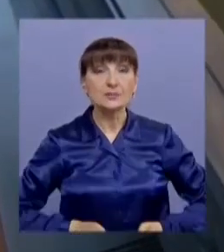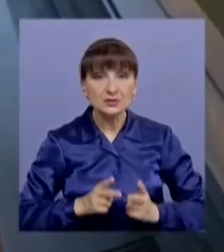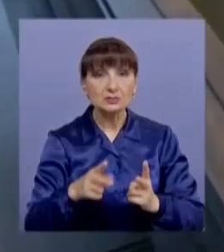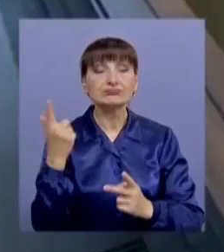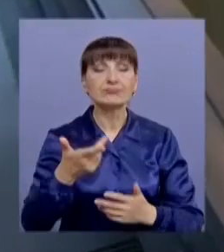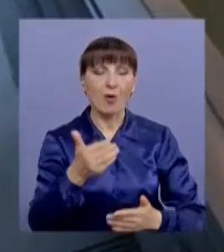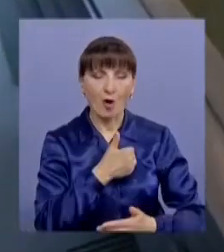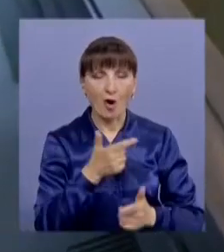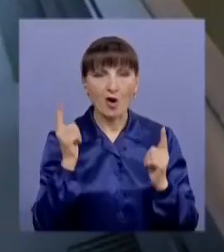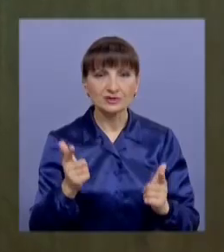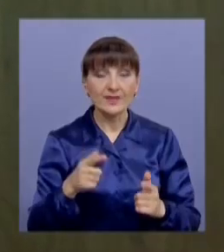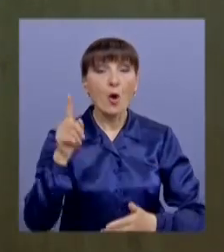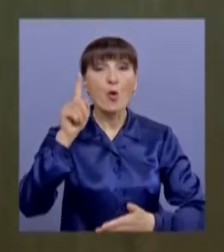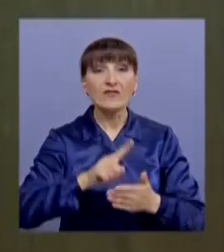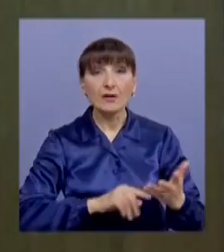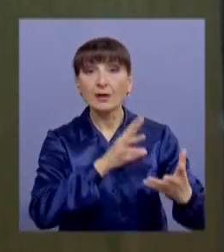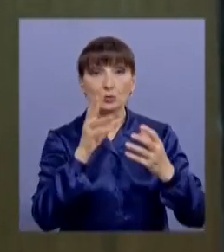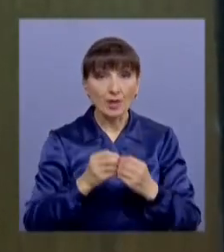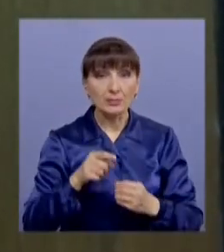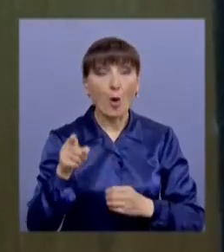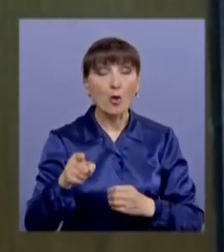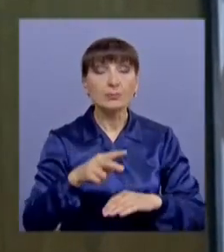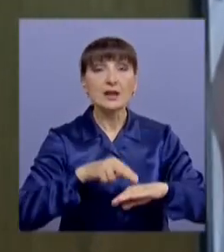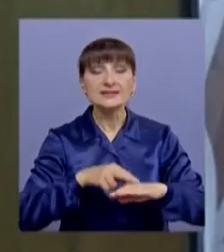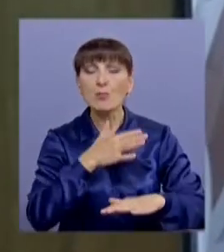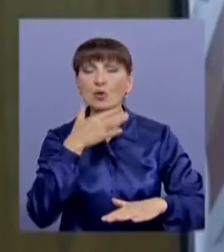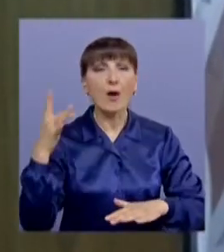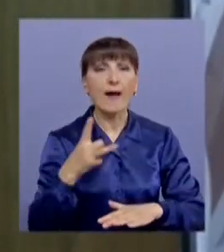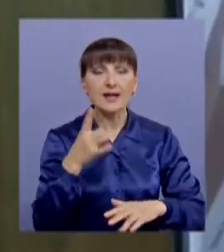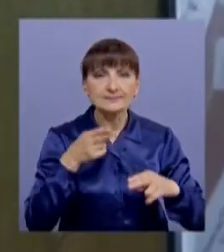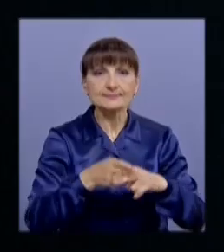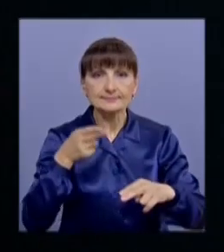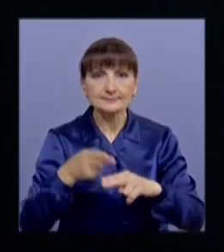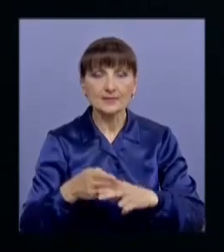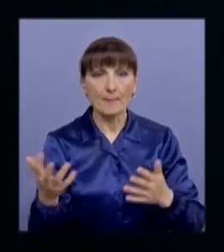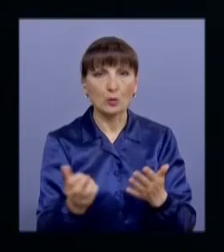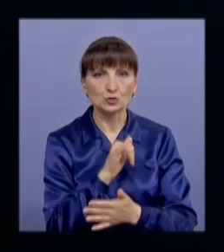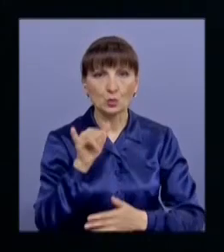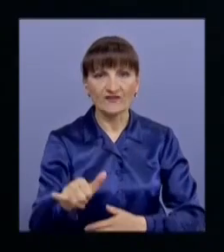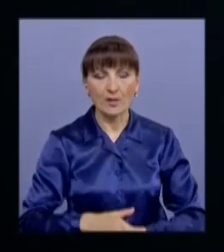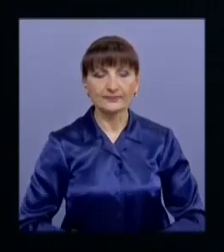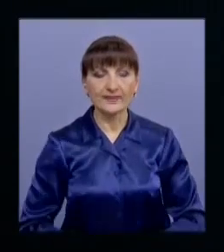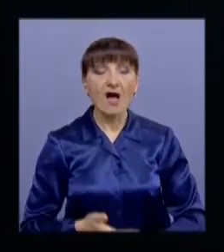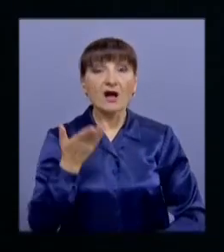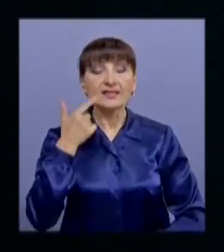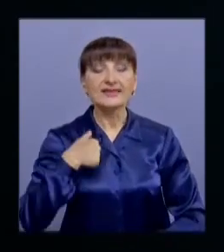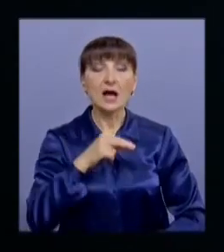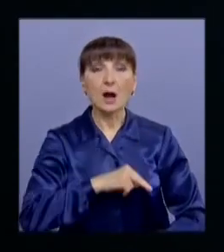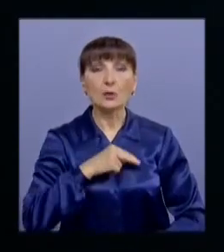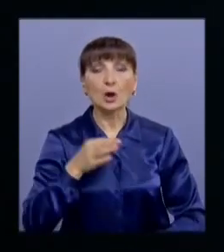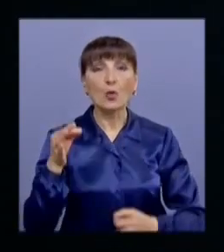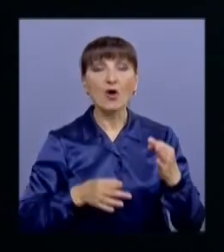его призвание. Такая уверенность дала плоды. Полицейский не раз пресекал преступный умысел. Когда еще в уголовном розыске работал, только лейтенантом